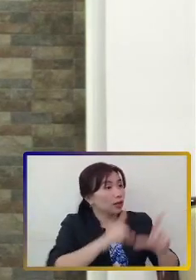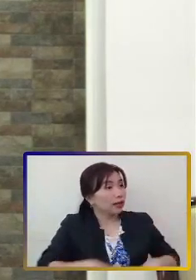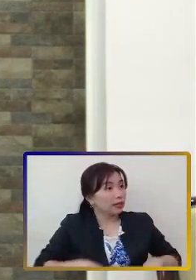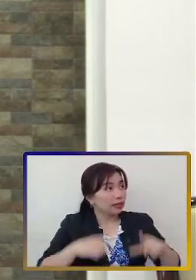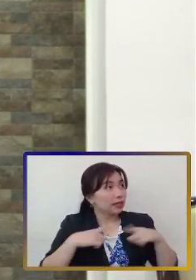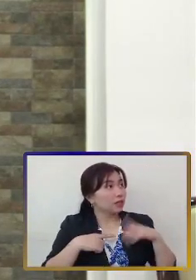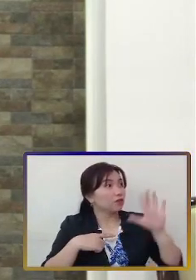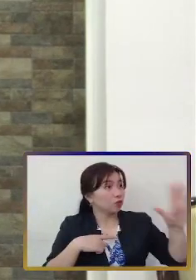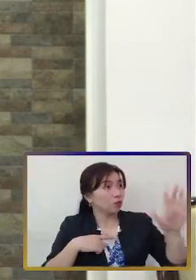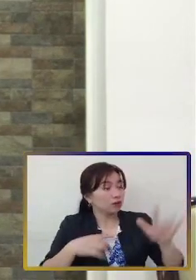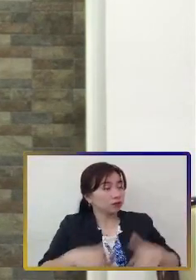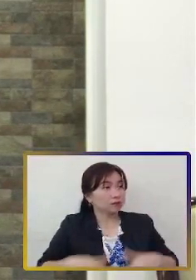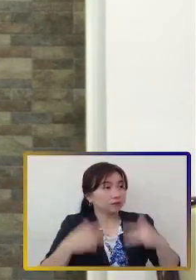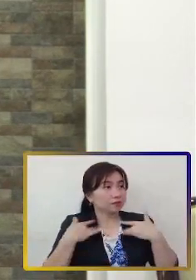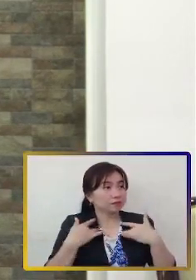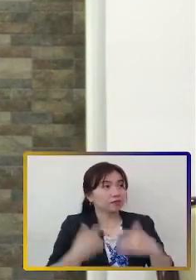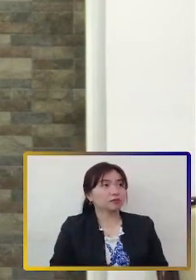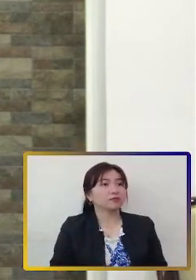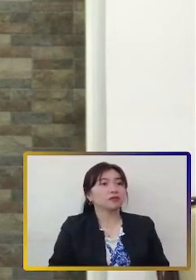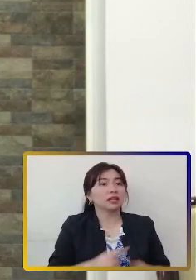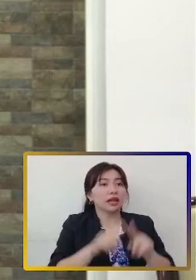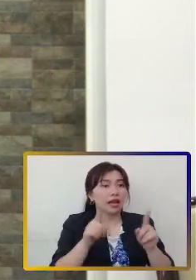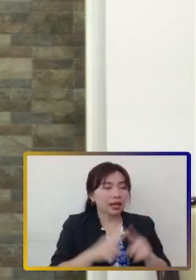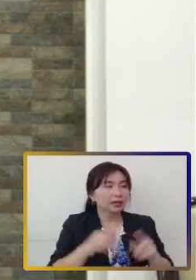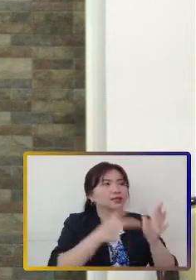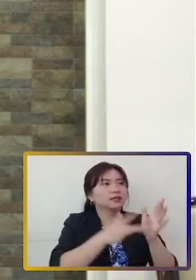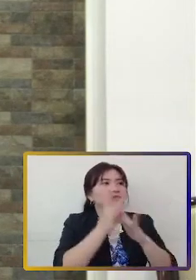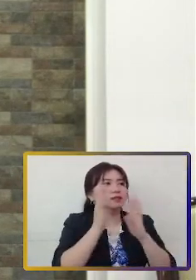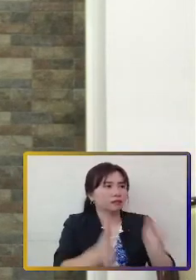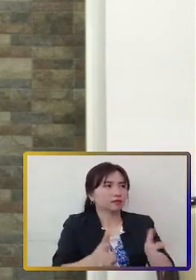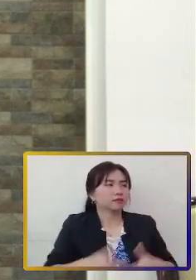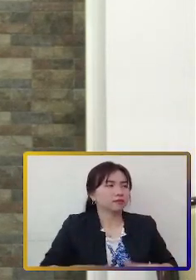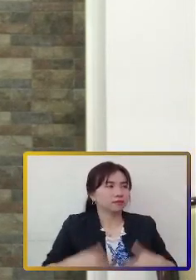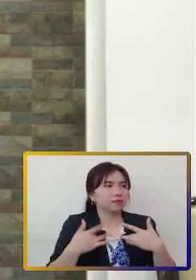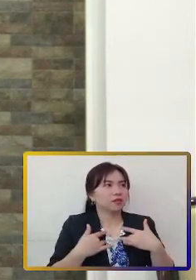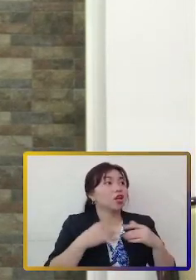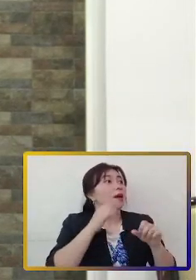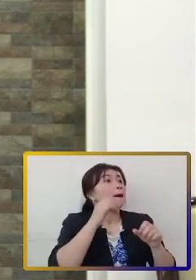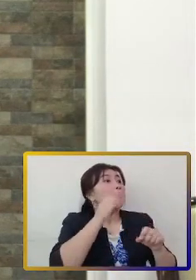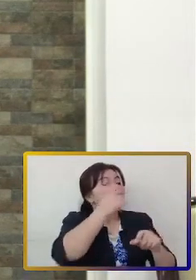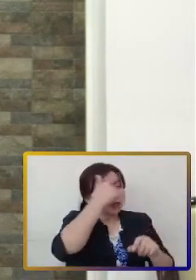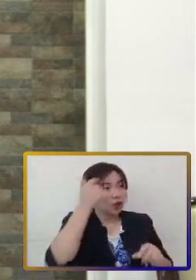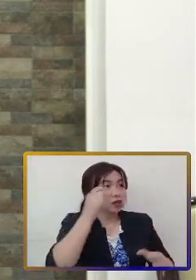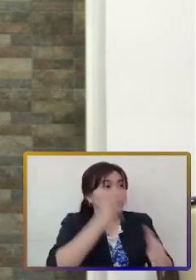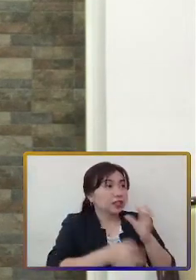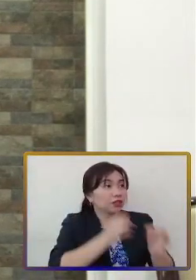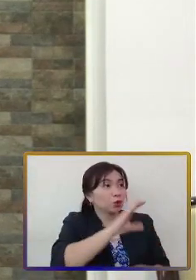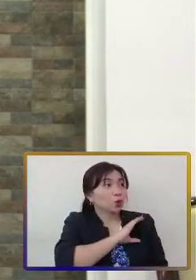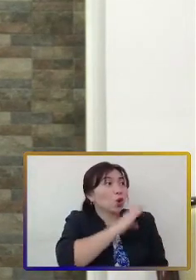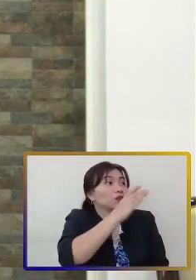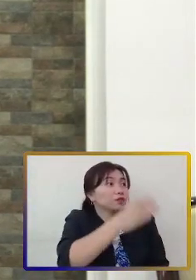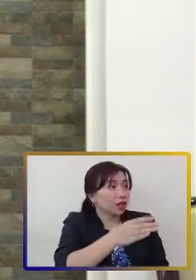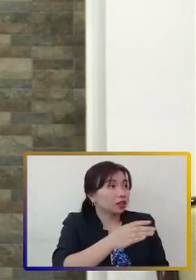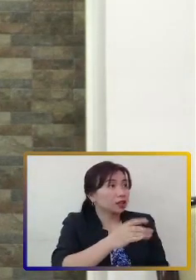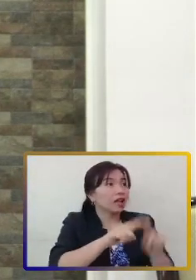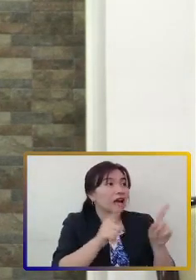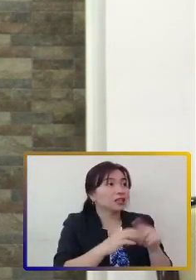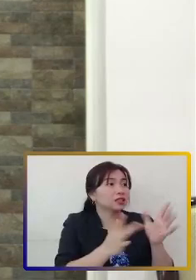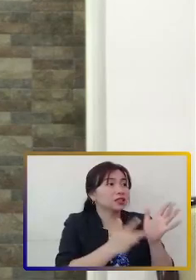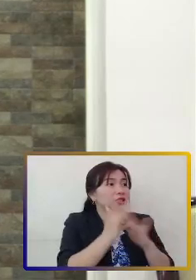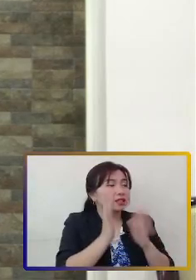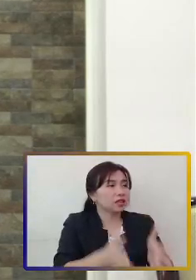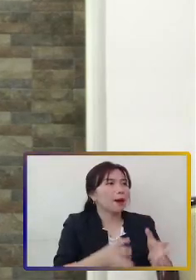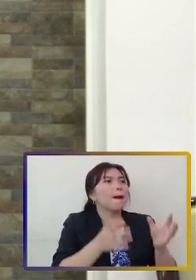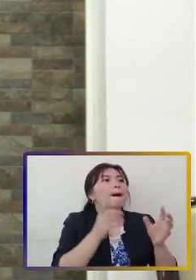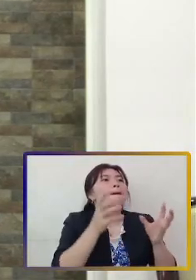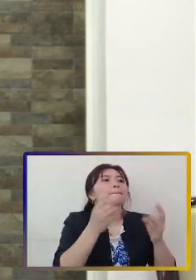Because if you are confident Dapat marami ng taong nakakasaksi at naka-witness ng kaibahan ng Kristiyano mong